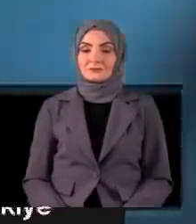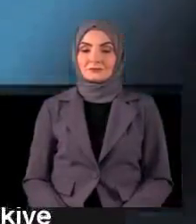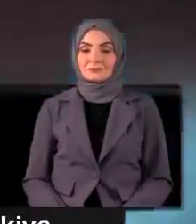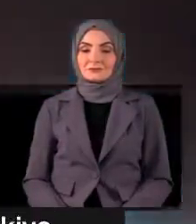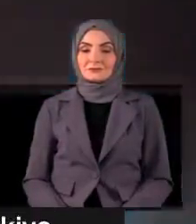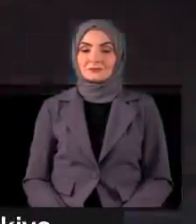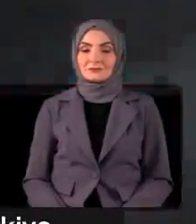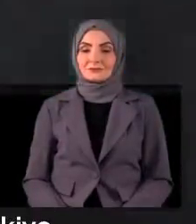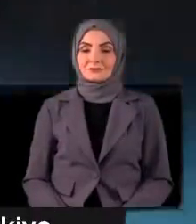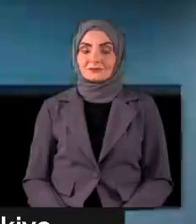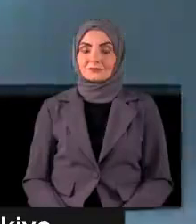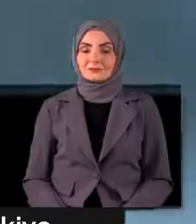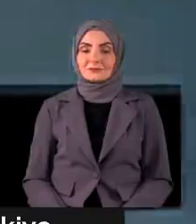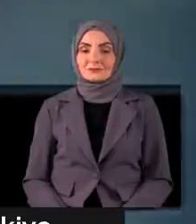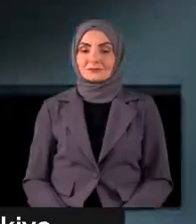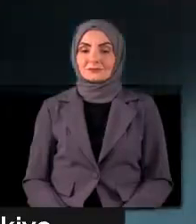Geldi.